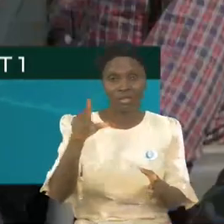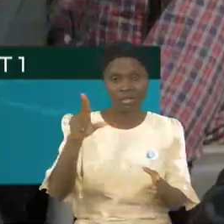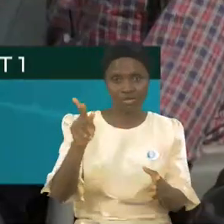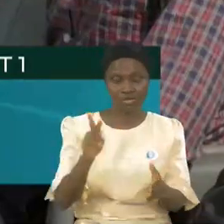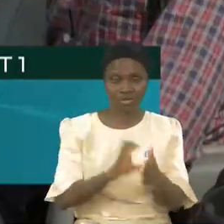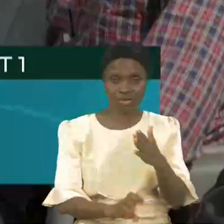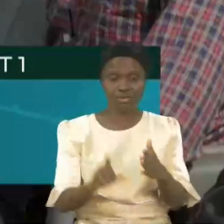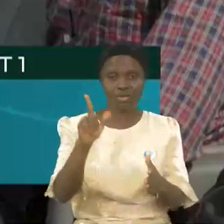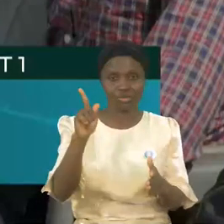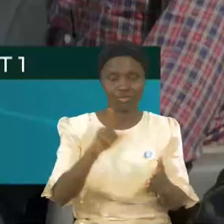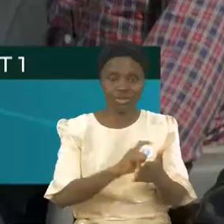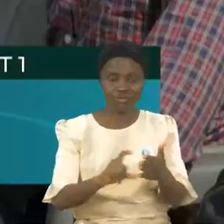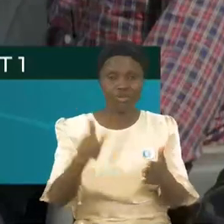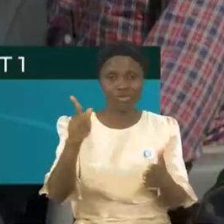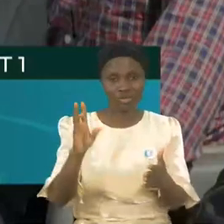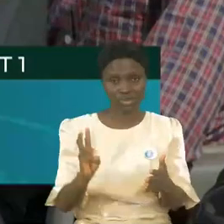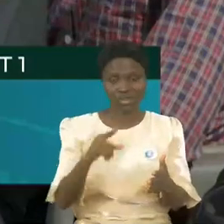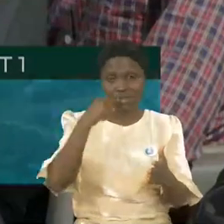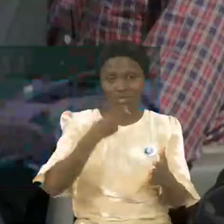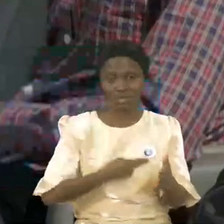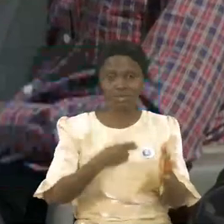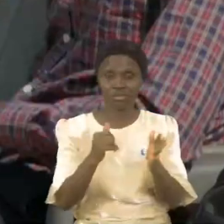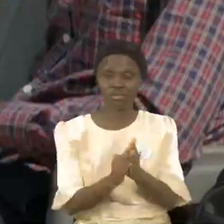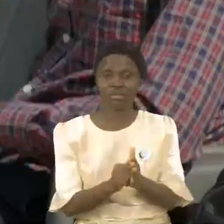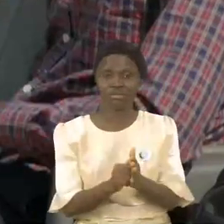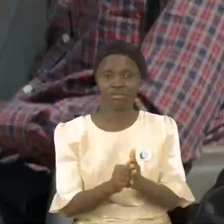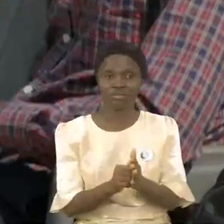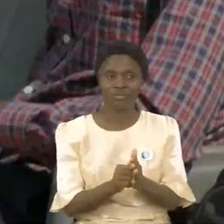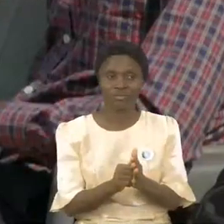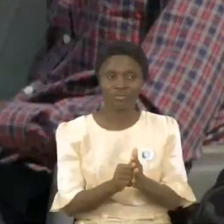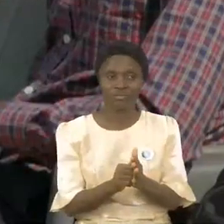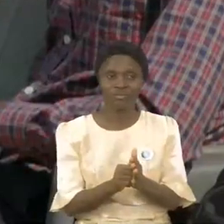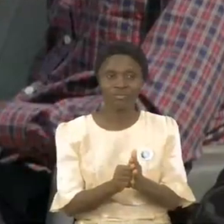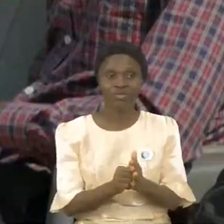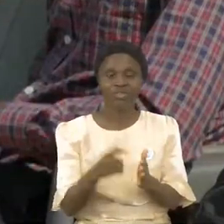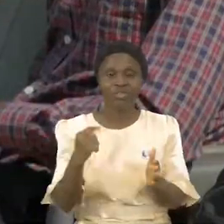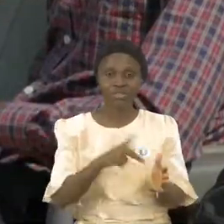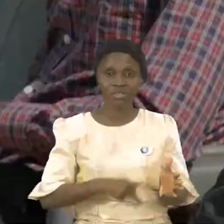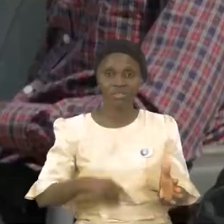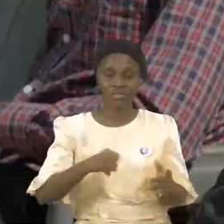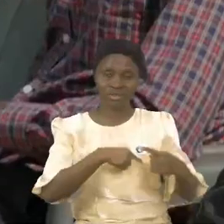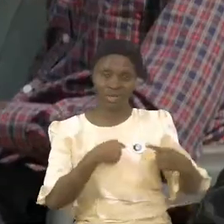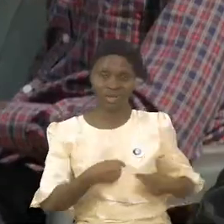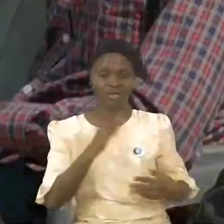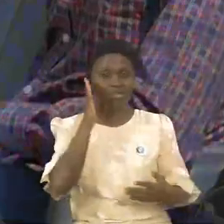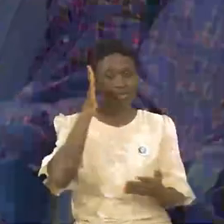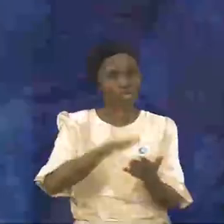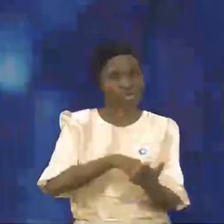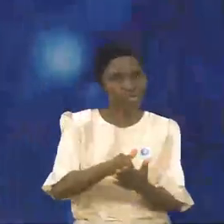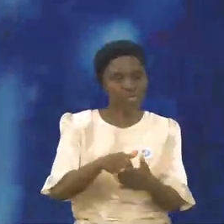les tremblements de terre des choses variés et Luke 21 26 dit que les